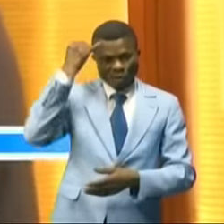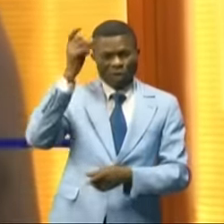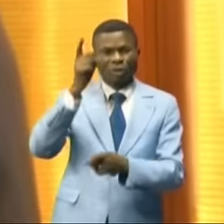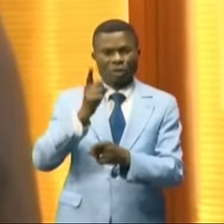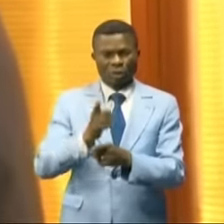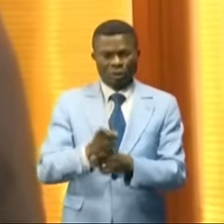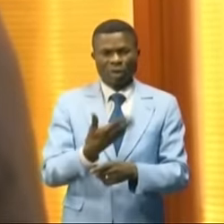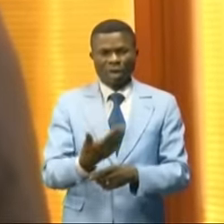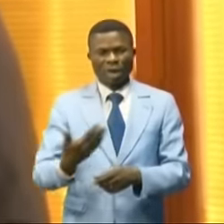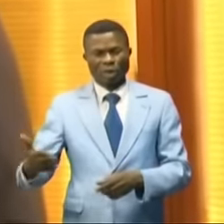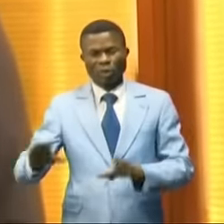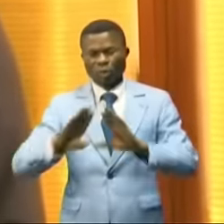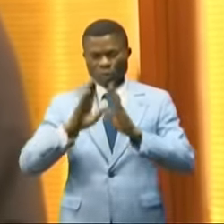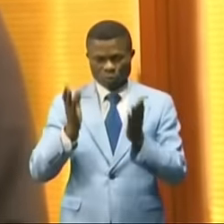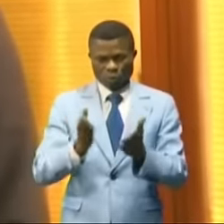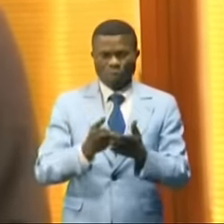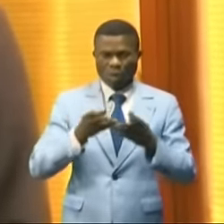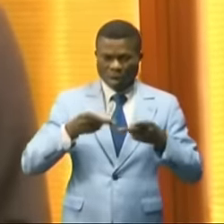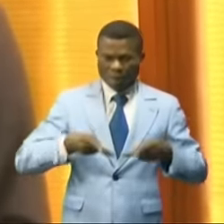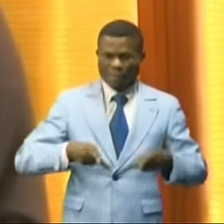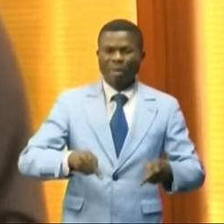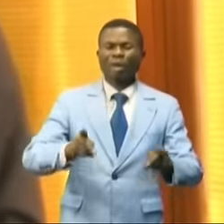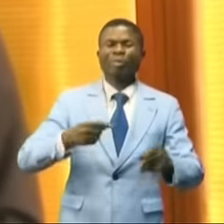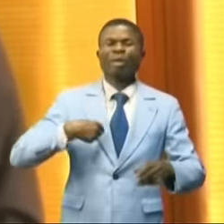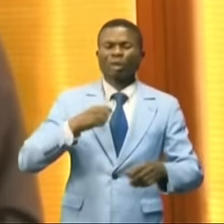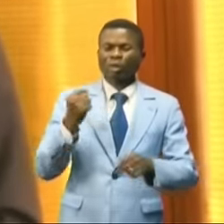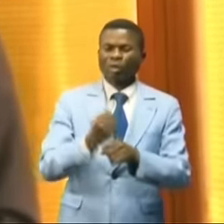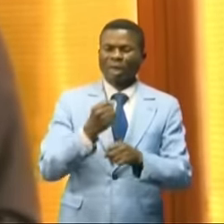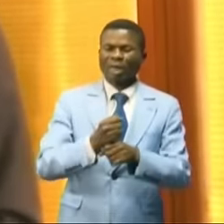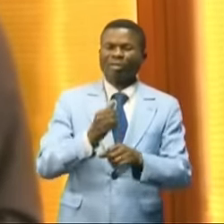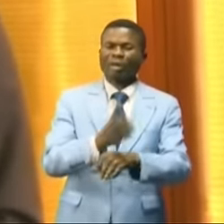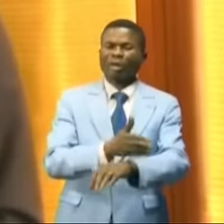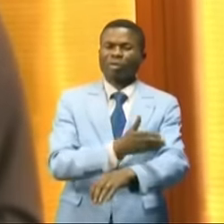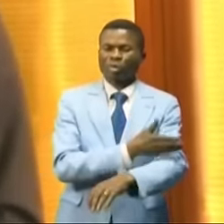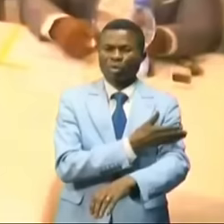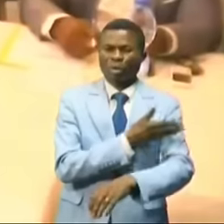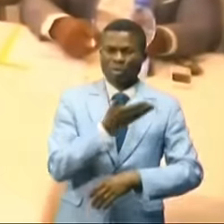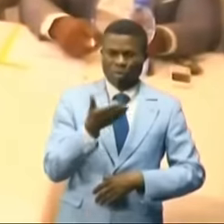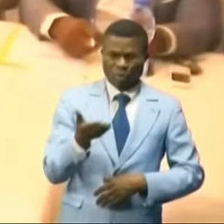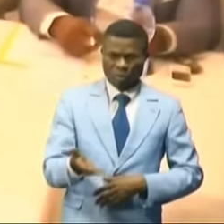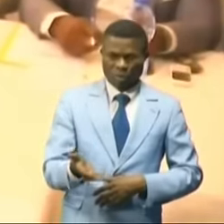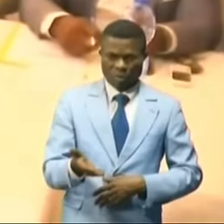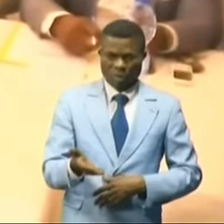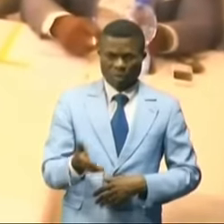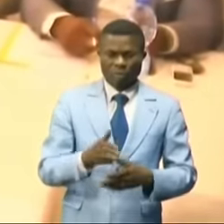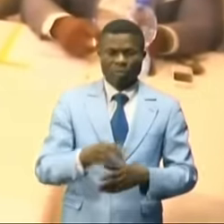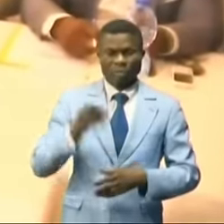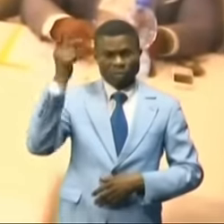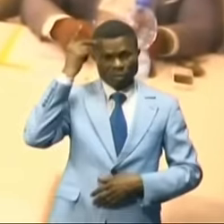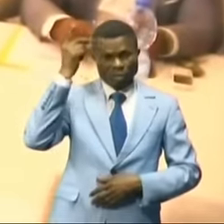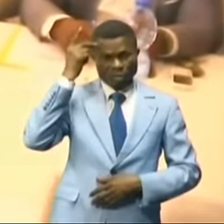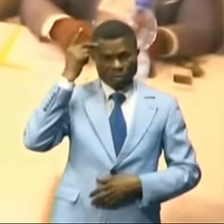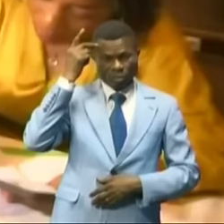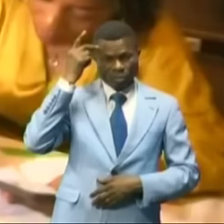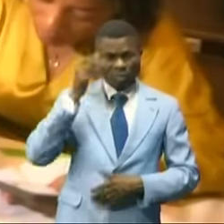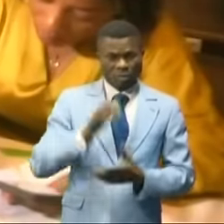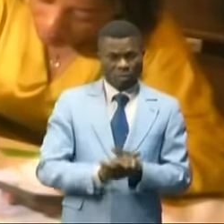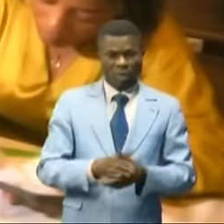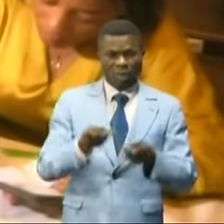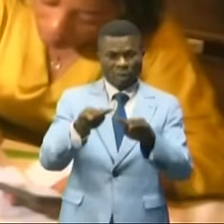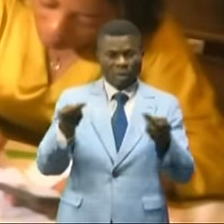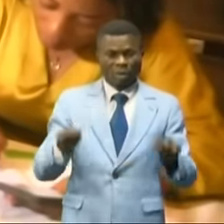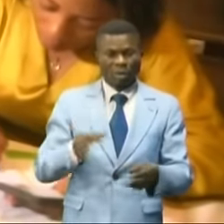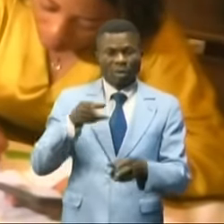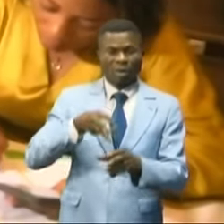éléments qui devront être inclus dans le rapport PE. À Kinshasa, c'est le pool pétrolier.